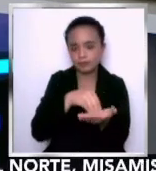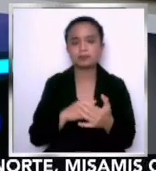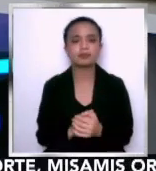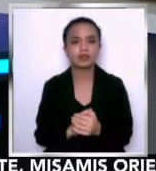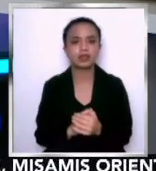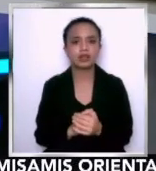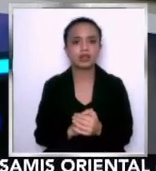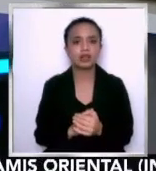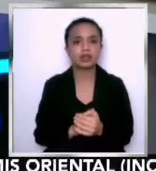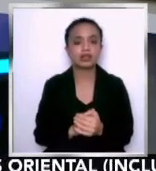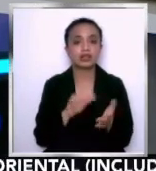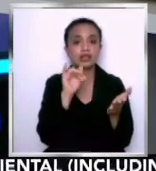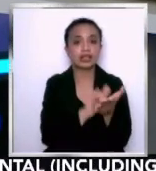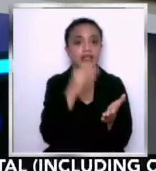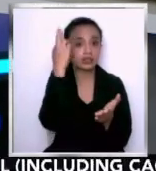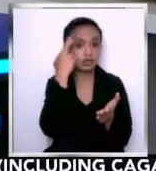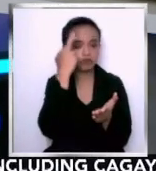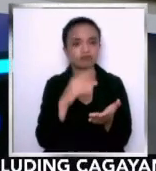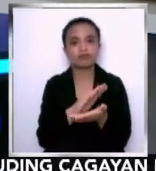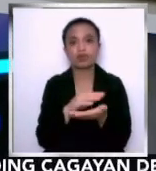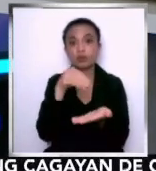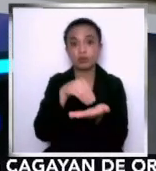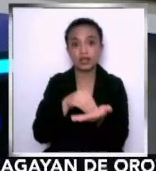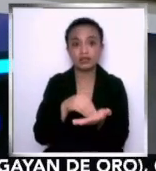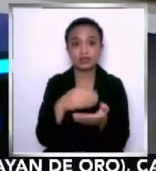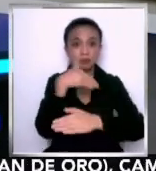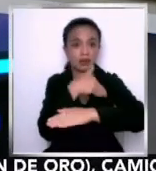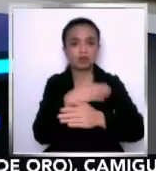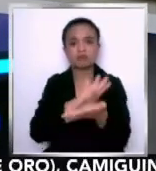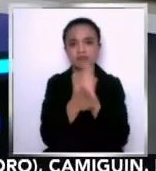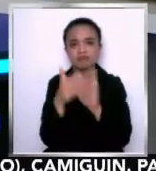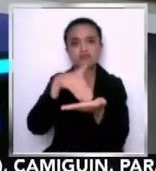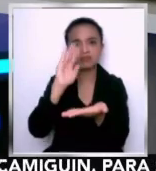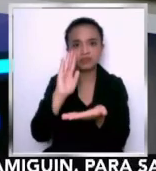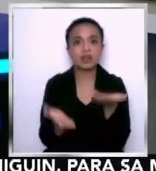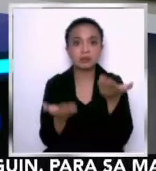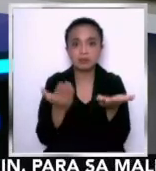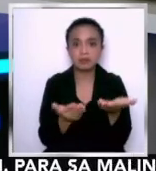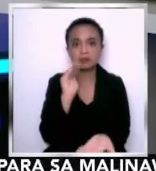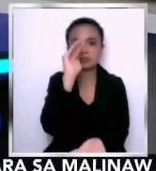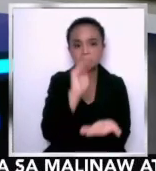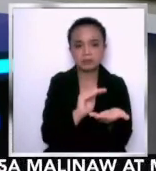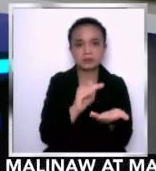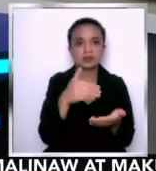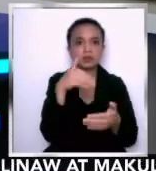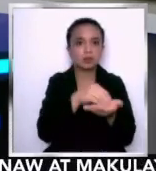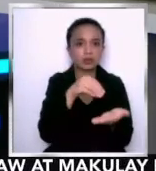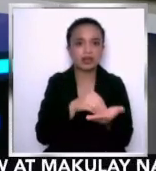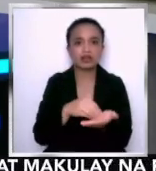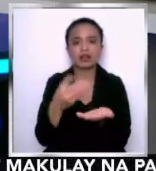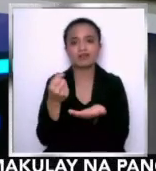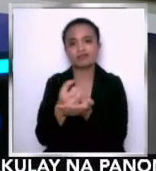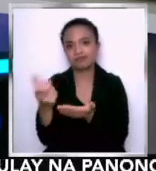daw ang pag-utang sa mga bangko, kaya posibleng mabawasan ang pag-utang at paggastos ng publiko. Isa ang hakbang na